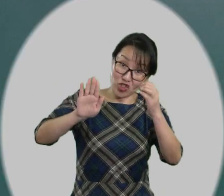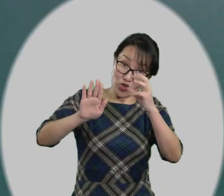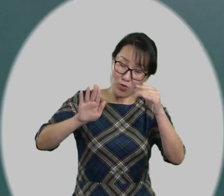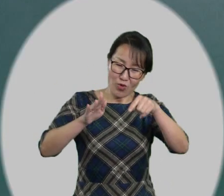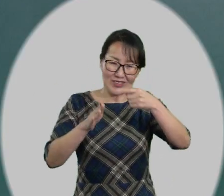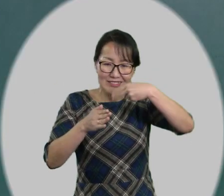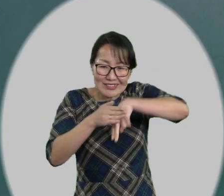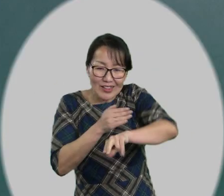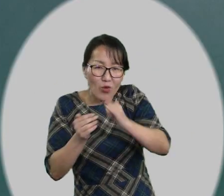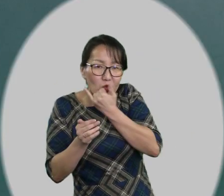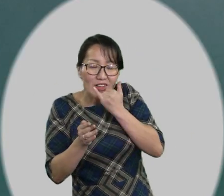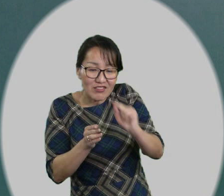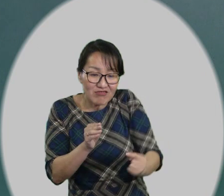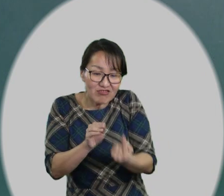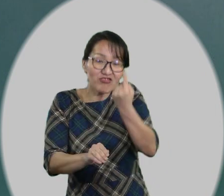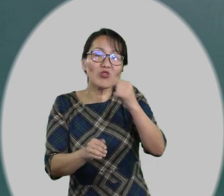үгийг хэл зүг гэж бид